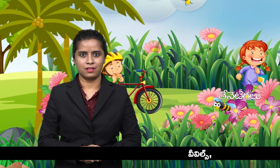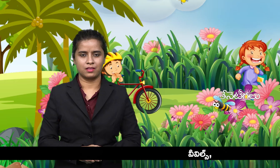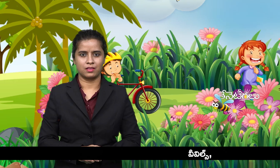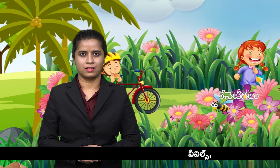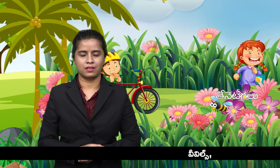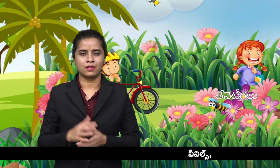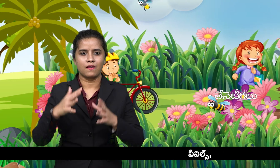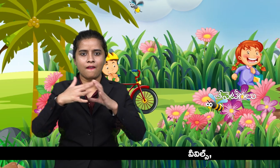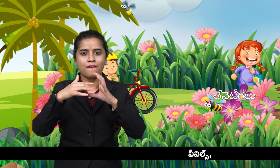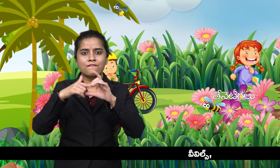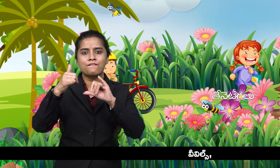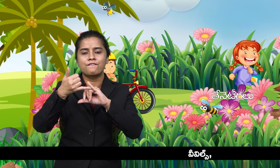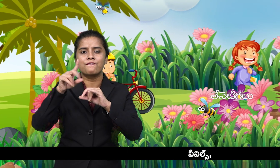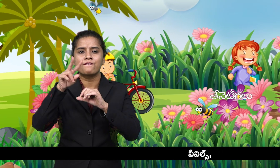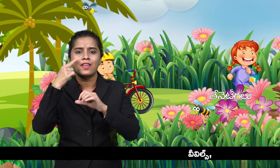వీవిల్స్,